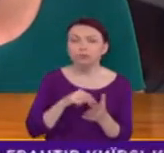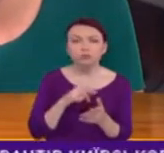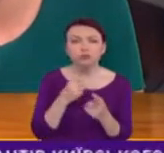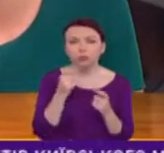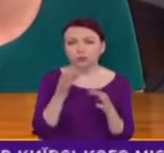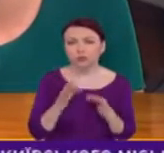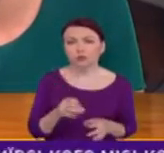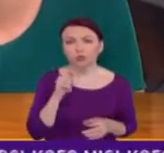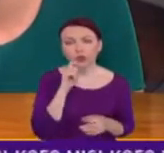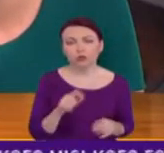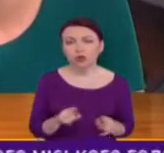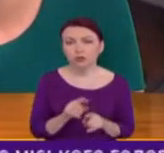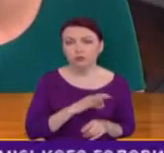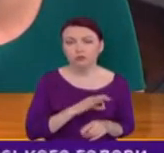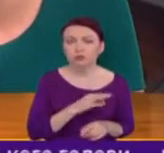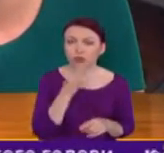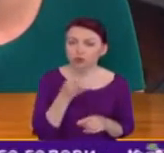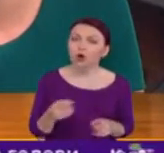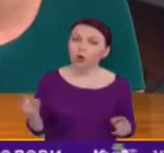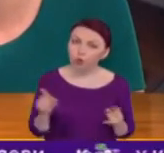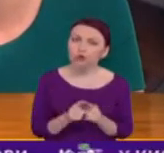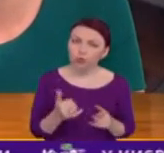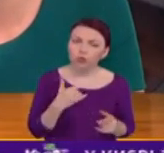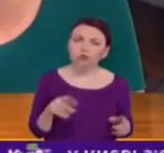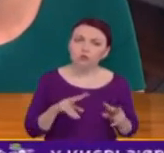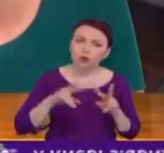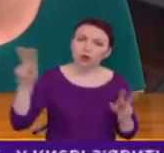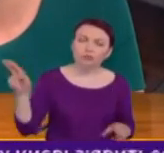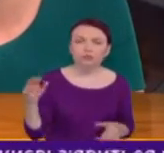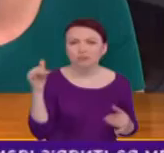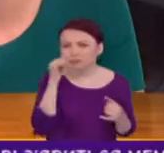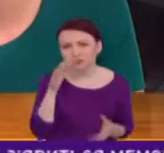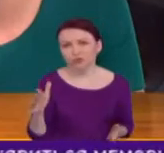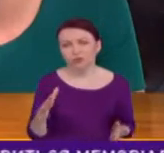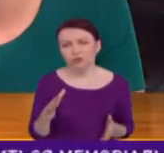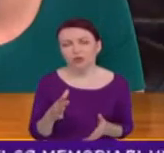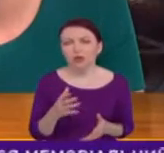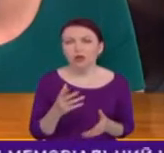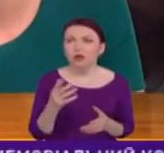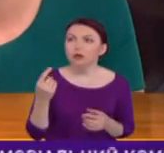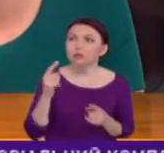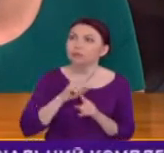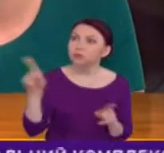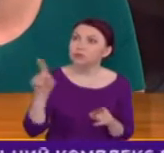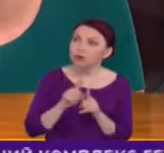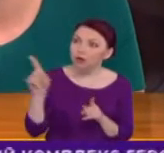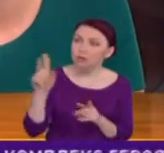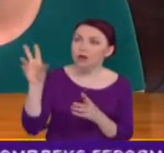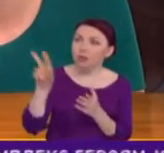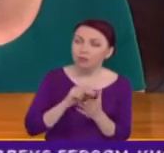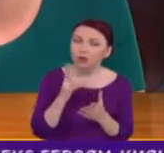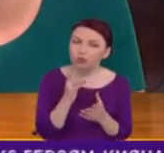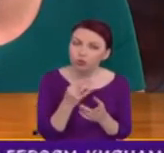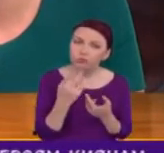на українців і сказати, що отак вона має працювати. Тобто ми пропрацьовуємо, щоб кожному пасажиру